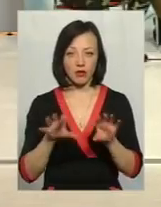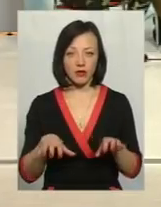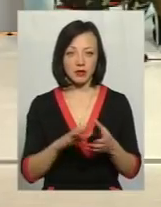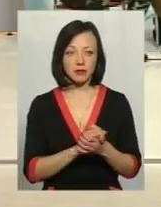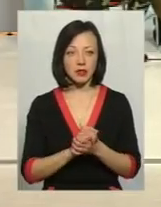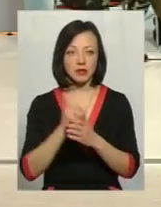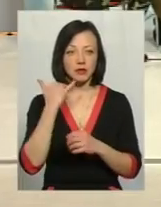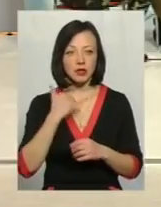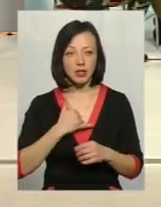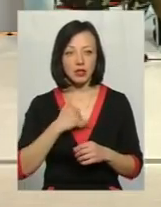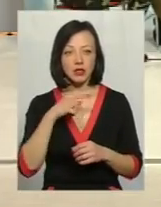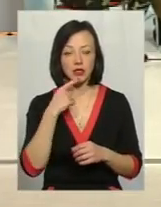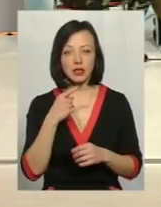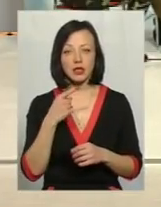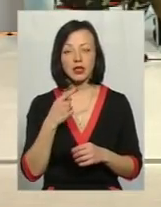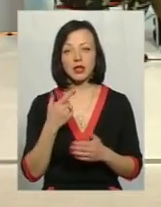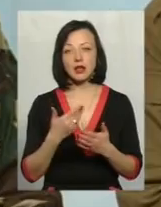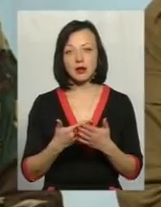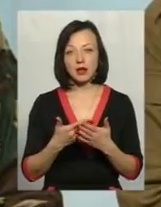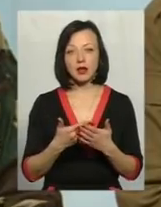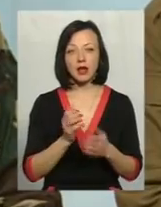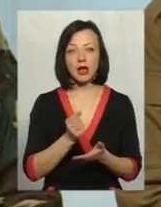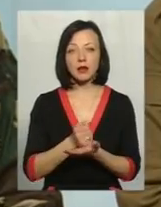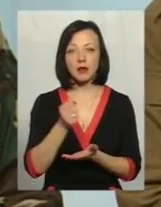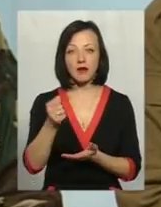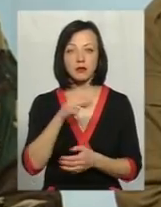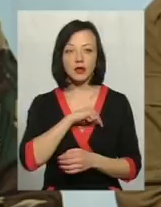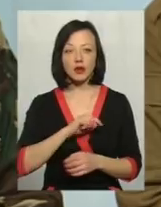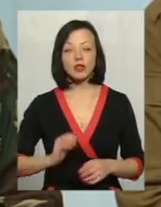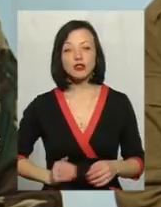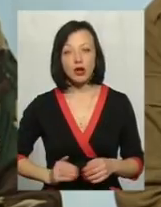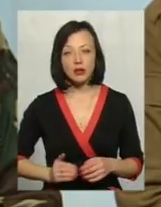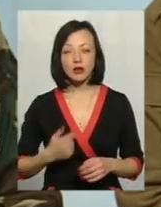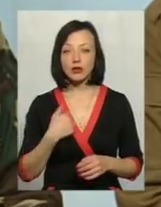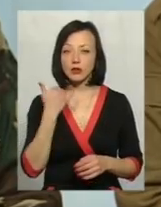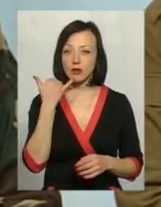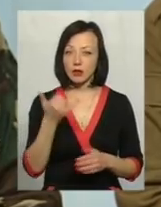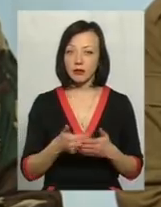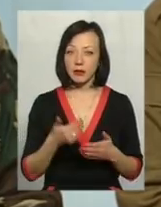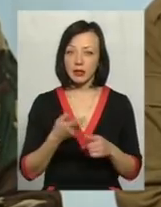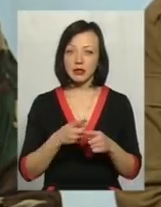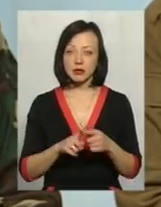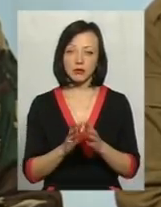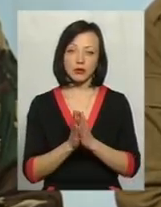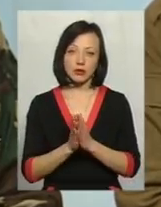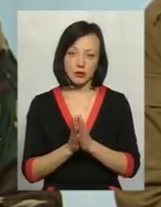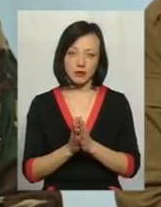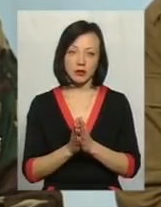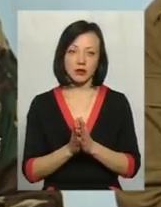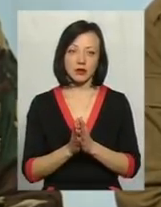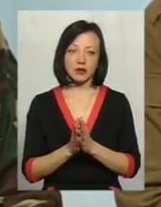спілки дзвонили, значить, рідні, то я направляв до психолога часно. Але я йому дзвонив перед тим, що, значить,